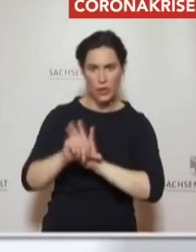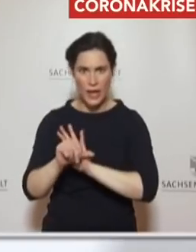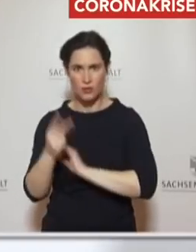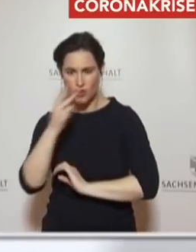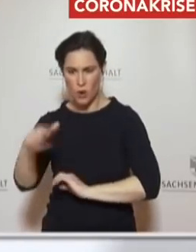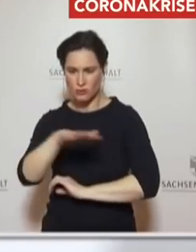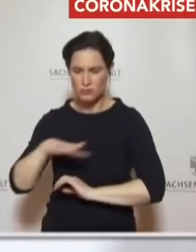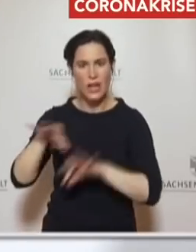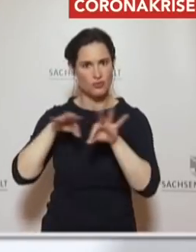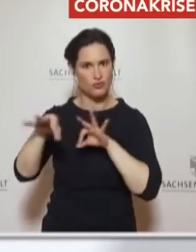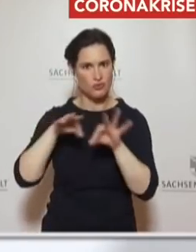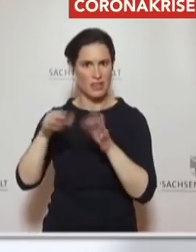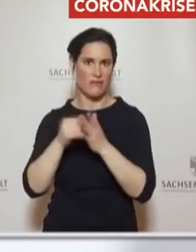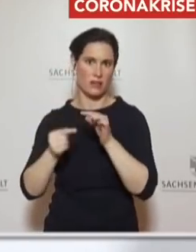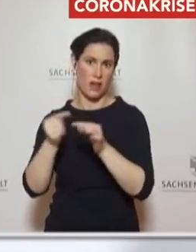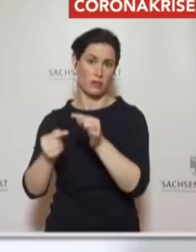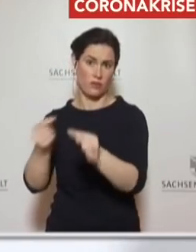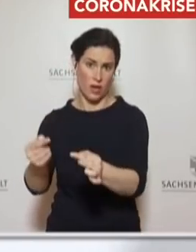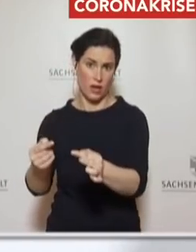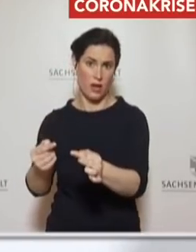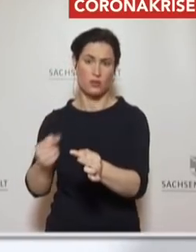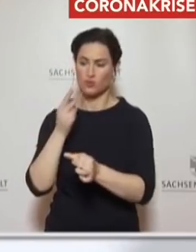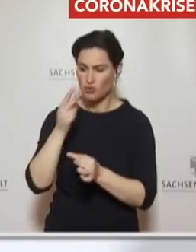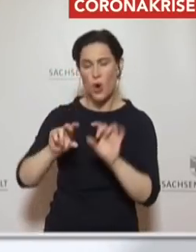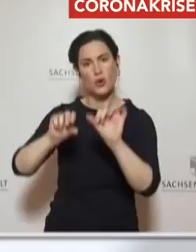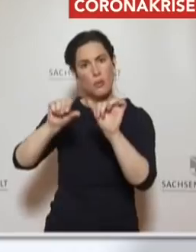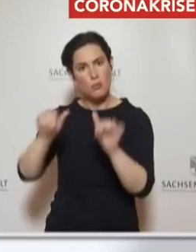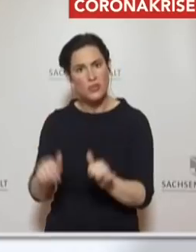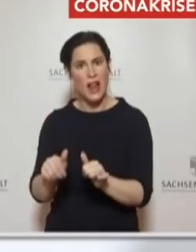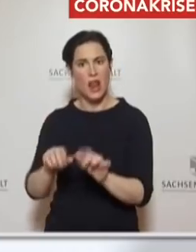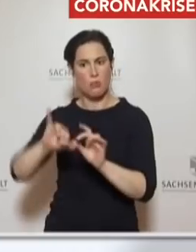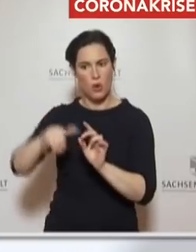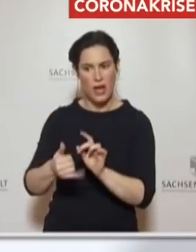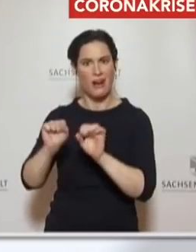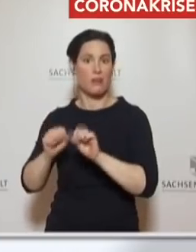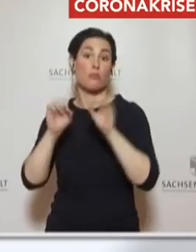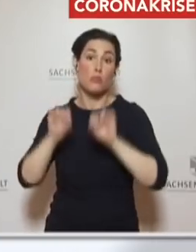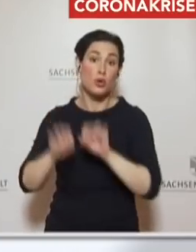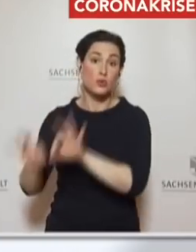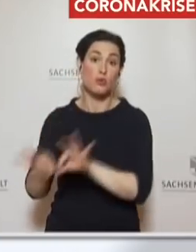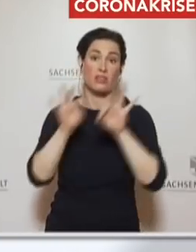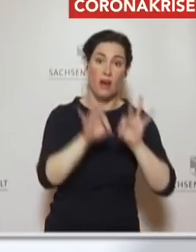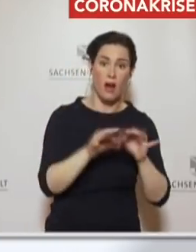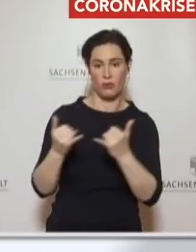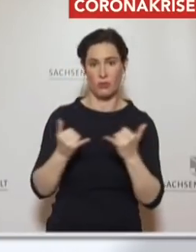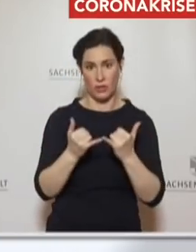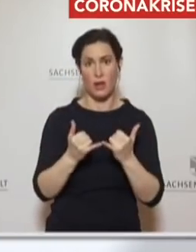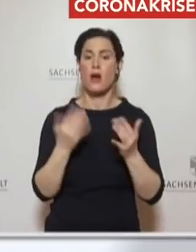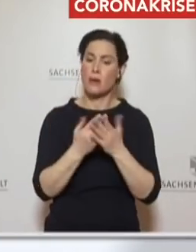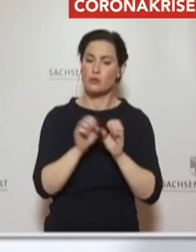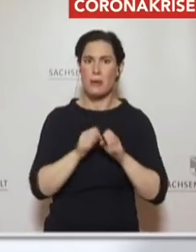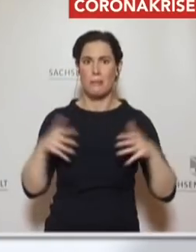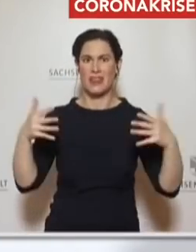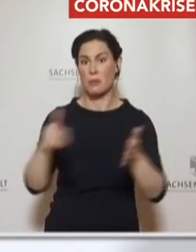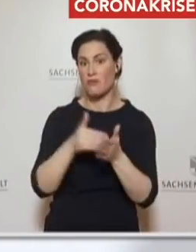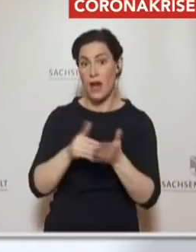zu entwickeln und entsprechend auch abschöpfen zu können, wenn es darum geht, mit der Pandemie zu leben und trotzdem